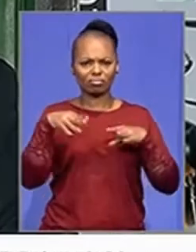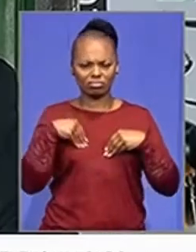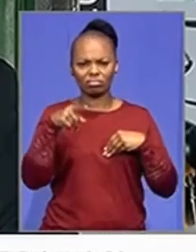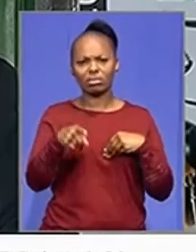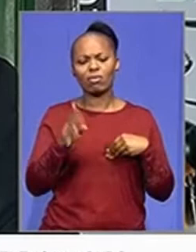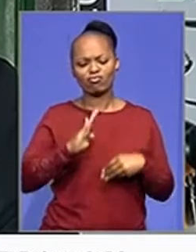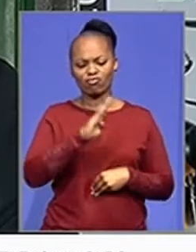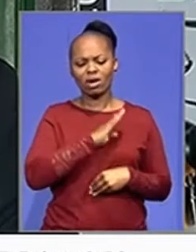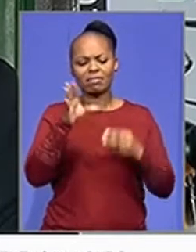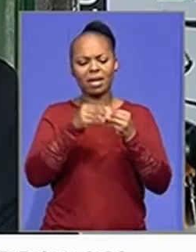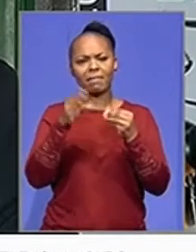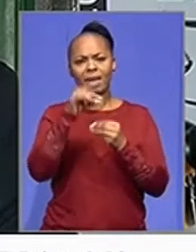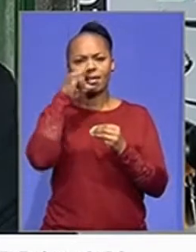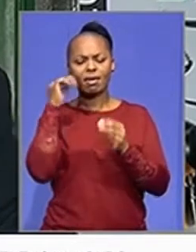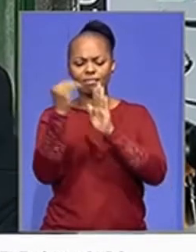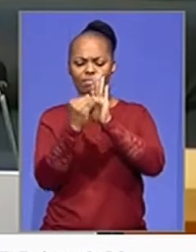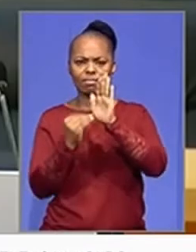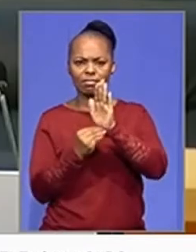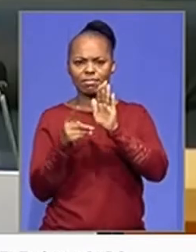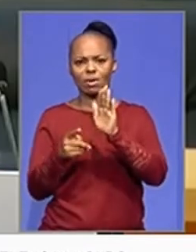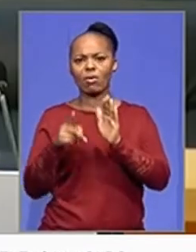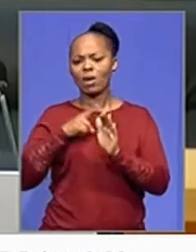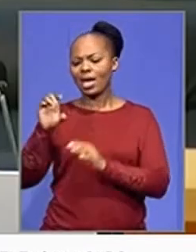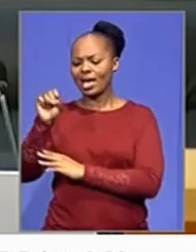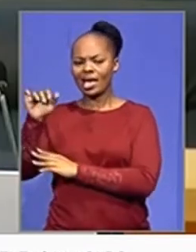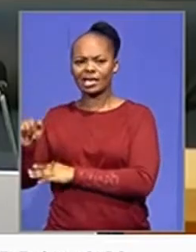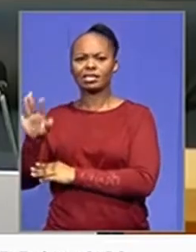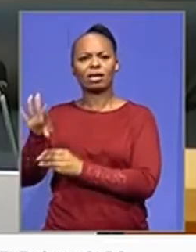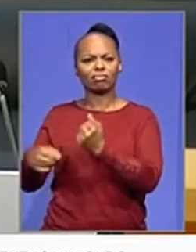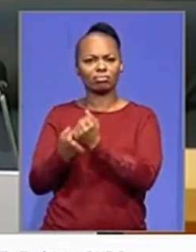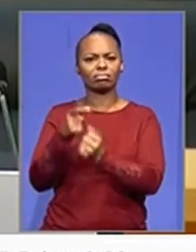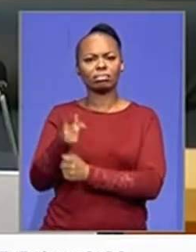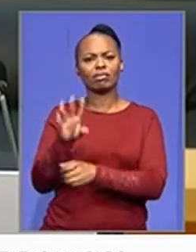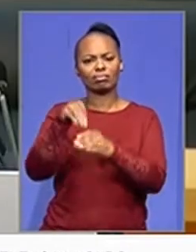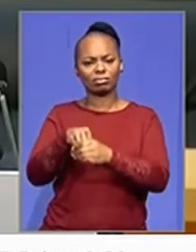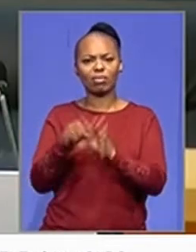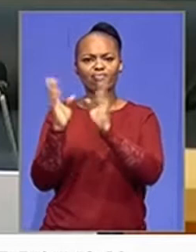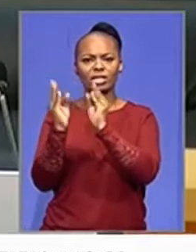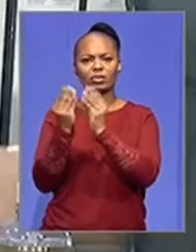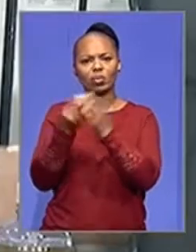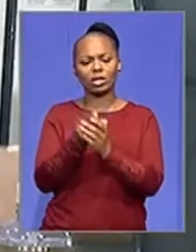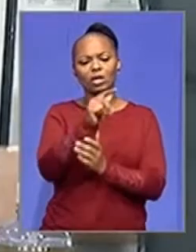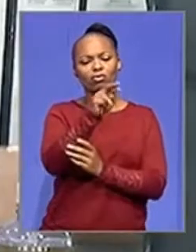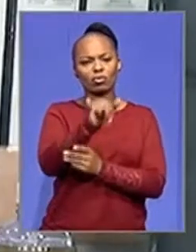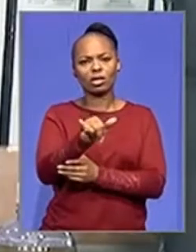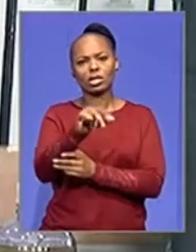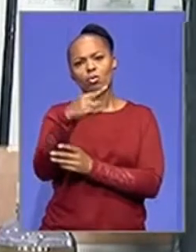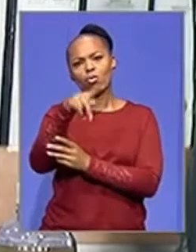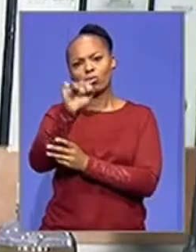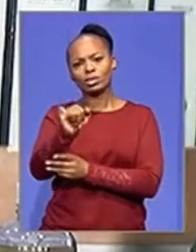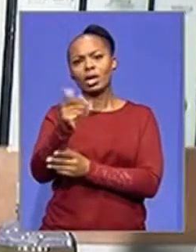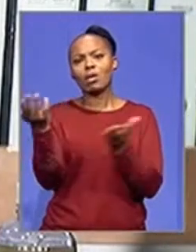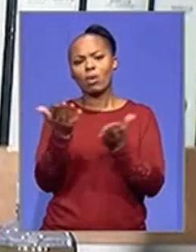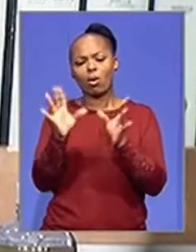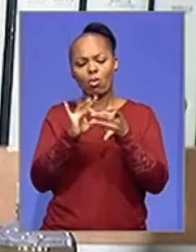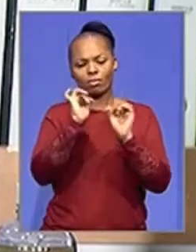ditho tša poto a wa šišintšwego ke Esa kopanong ya gagwe le Esa le Tony Gupta le gaeng la gagwe.